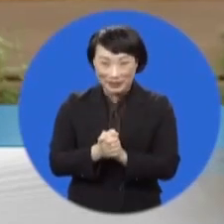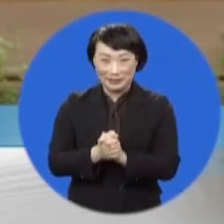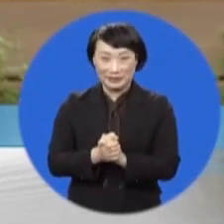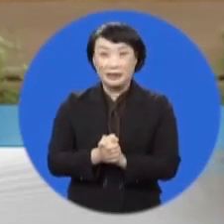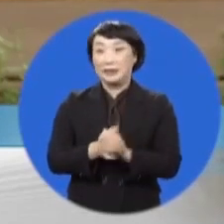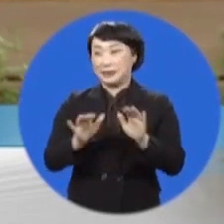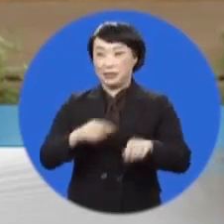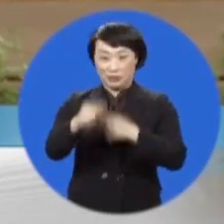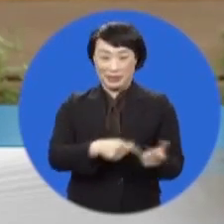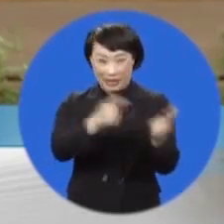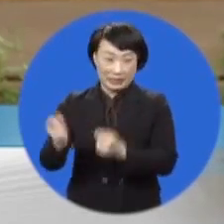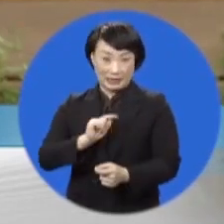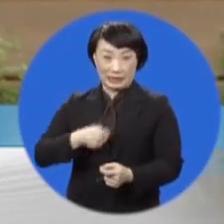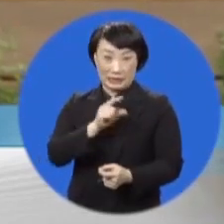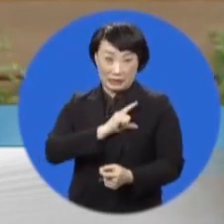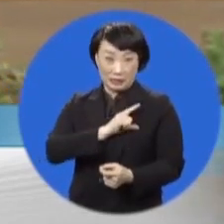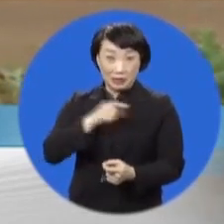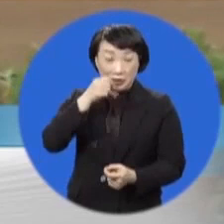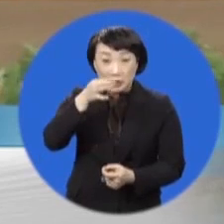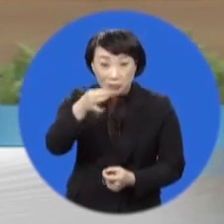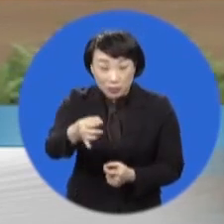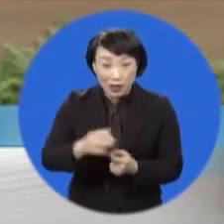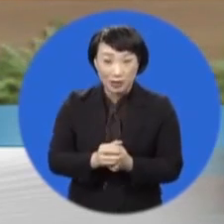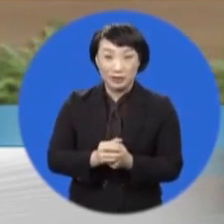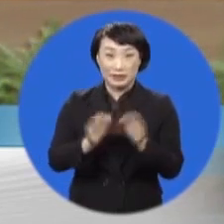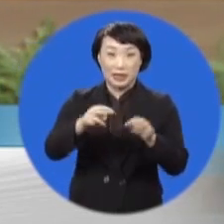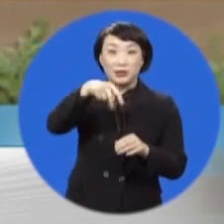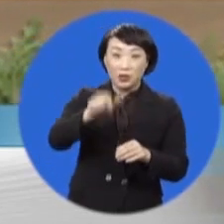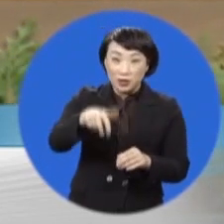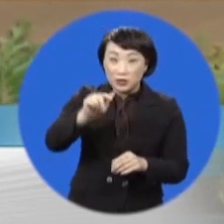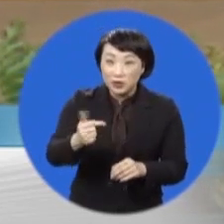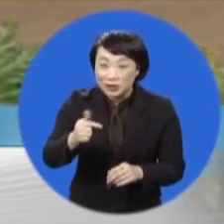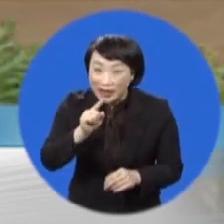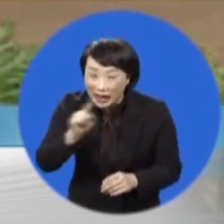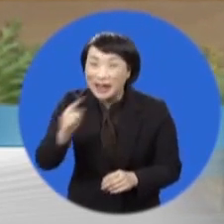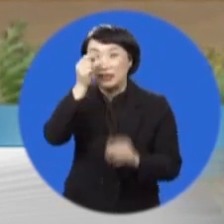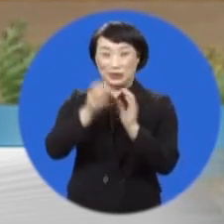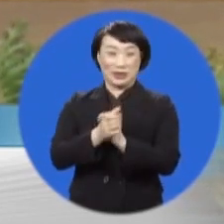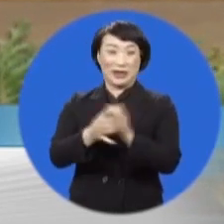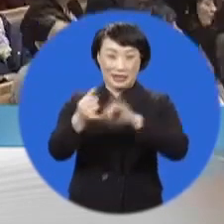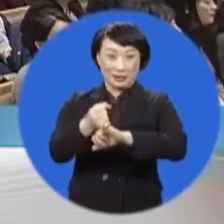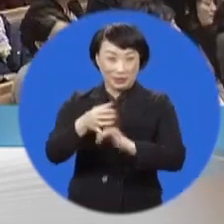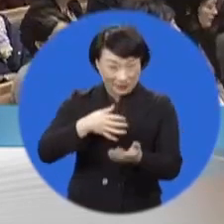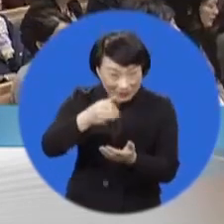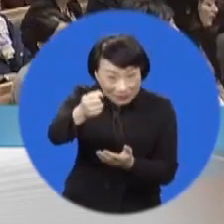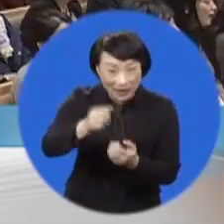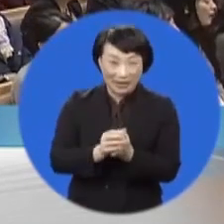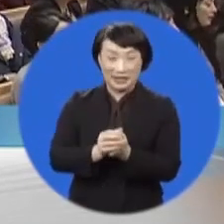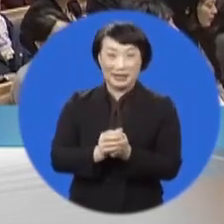아 마치 자기 이름 불러 가면 더 석전 아 기도의 약속을 정치 1 시작